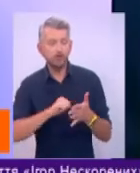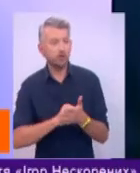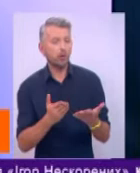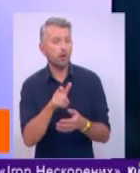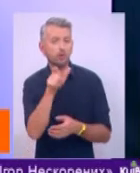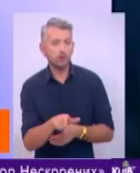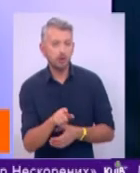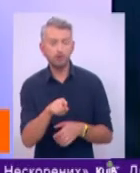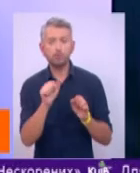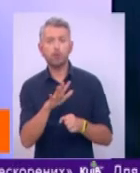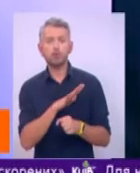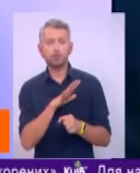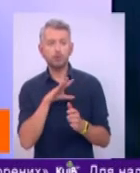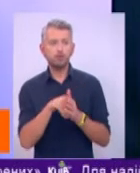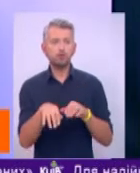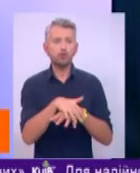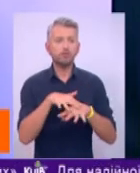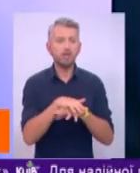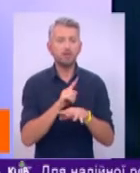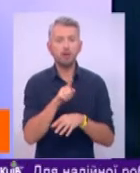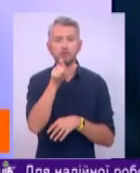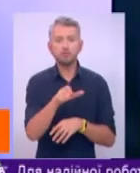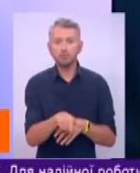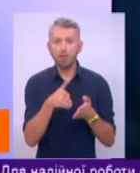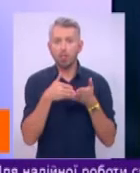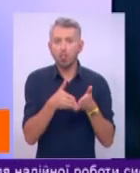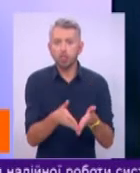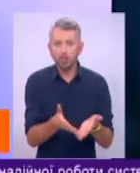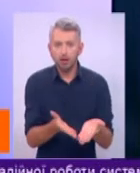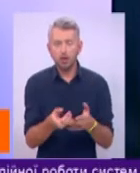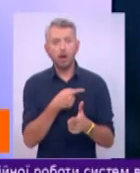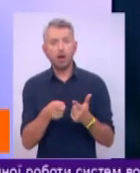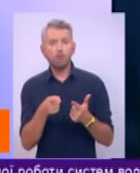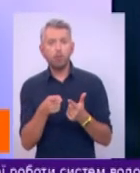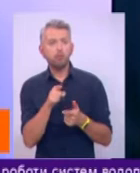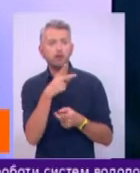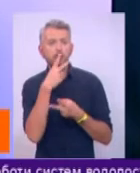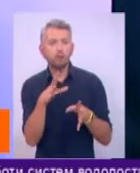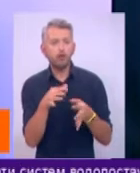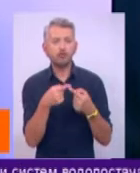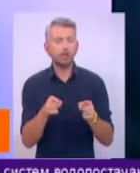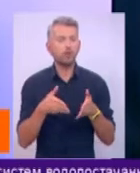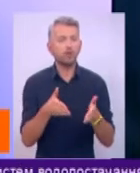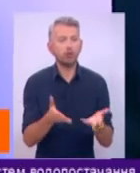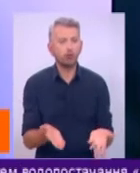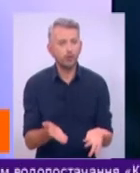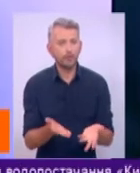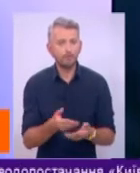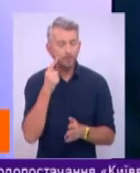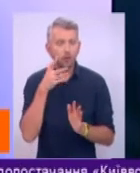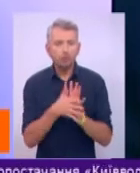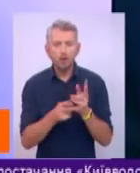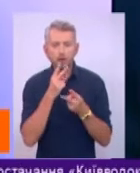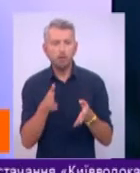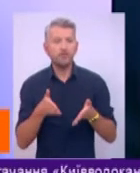людина. Вона може бути у суспільстві, але вона може бути одна. Або людина не бачить іншого виходу. Тут, розумієте, не